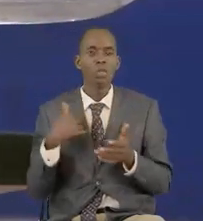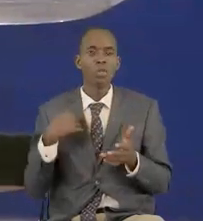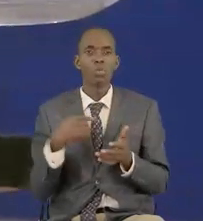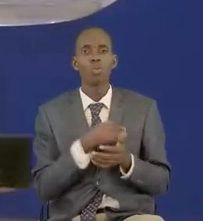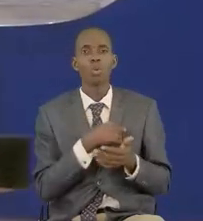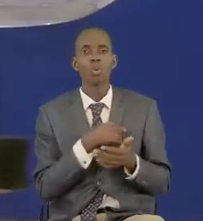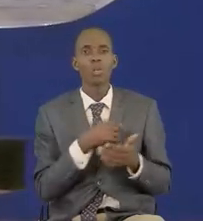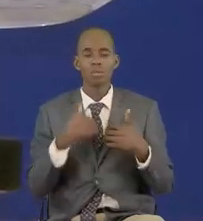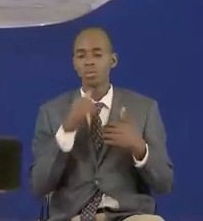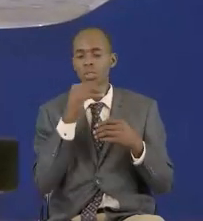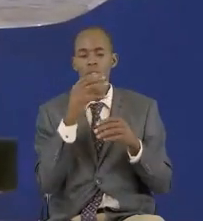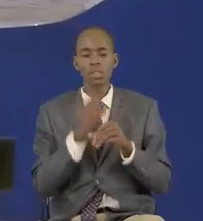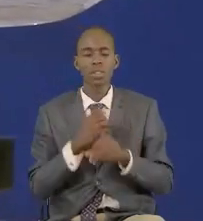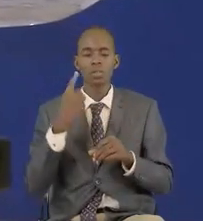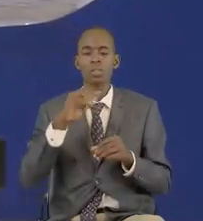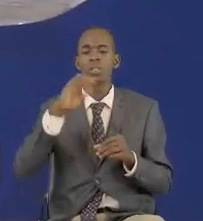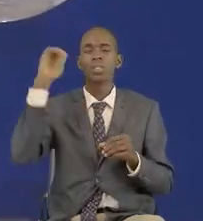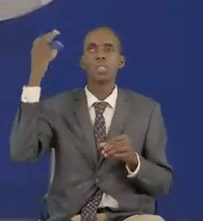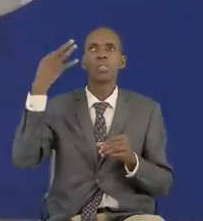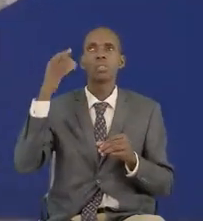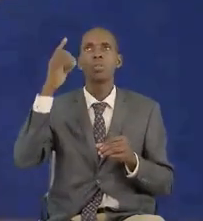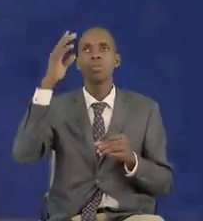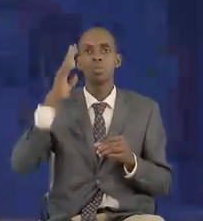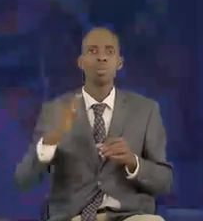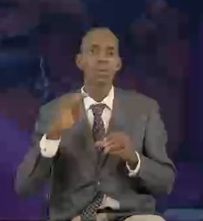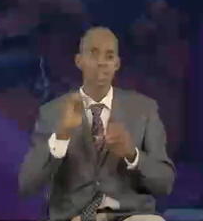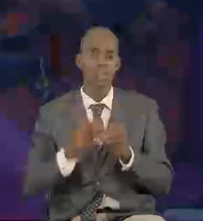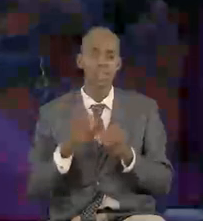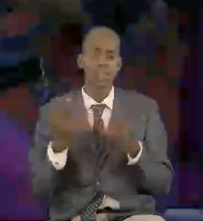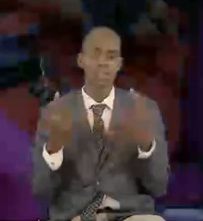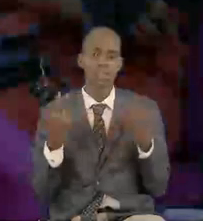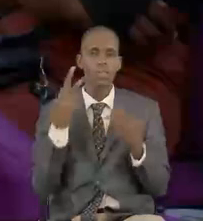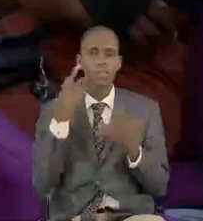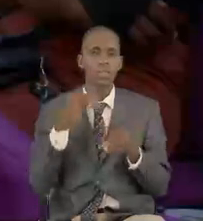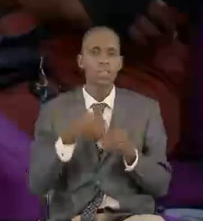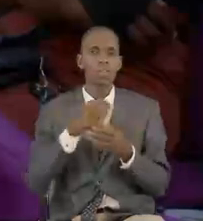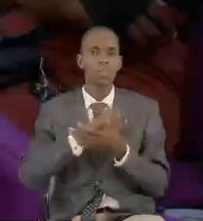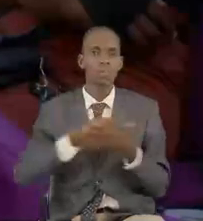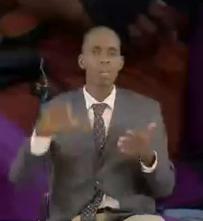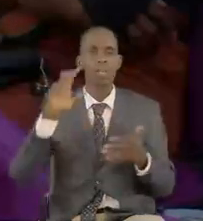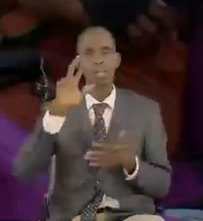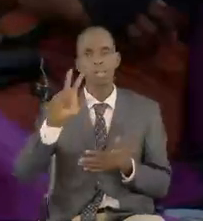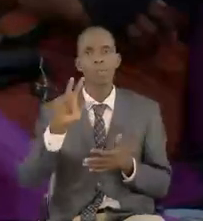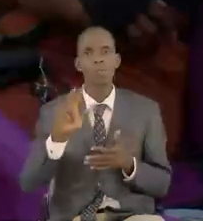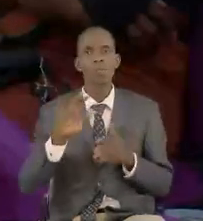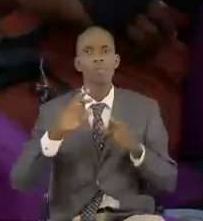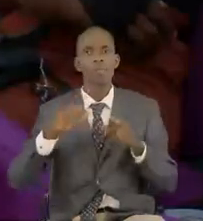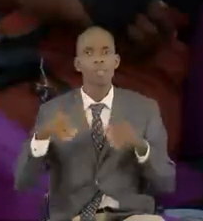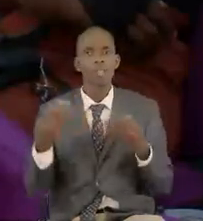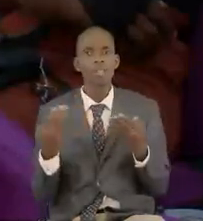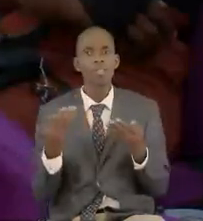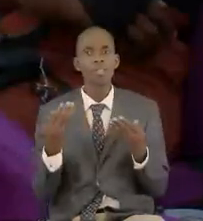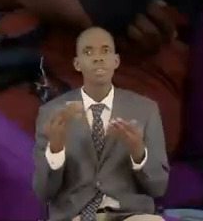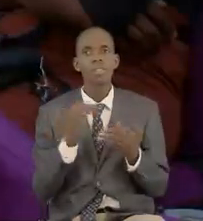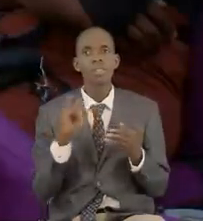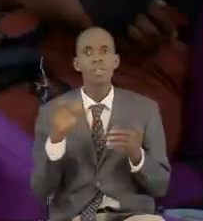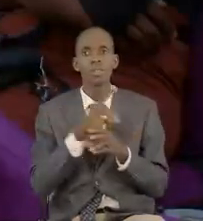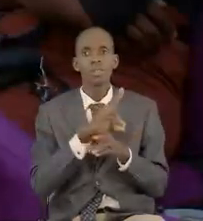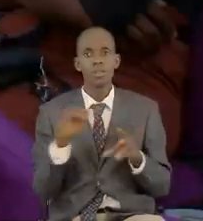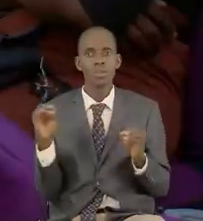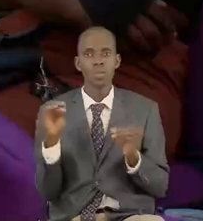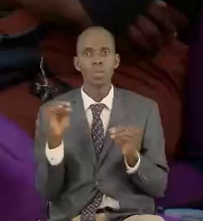recevons la grâce de Dieu envers et le verset 3 dit ici nous ne donnons